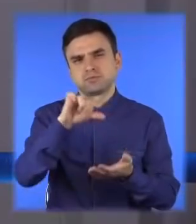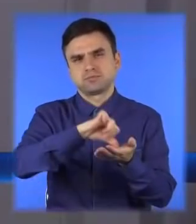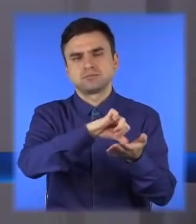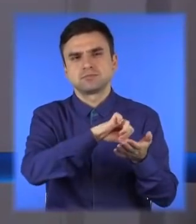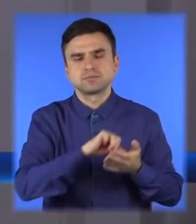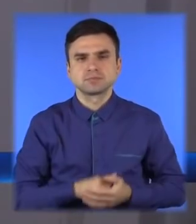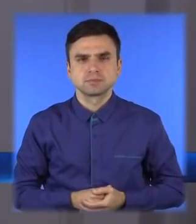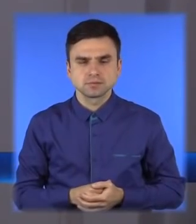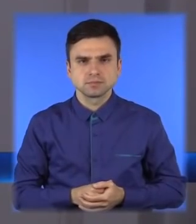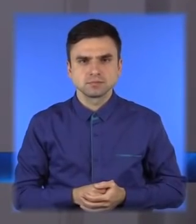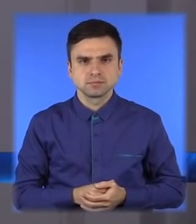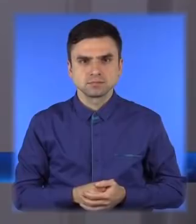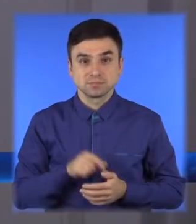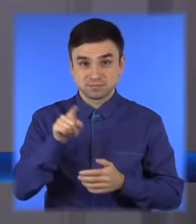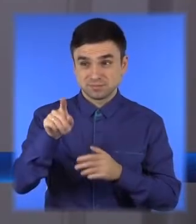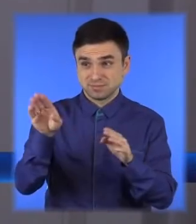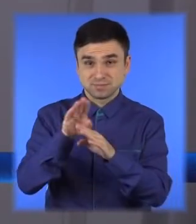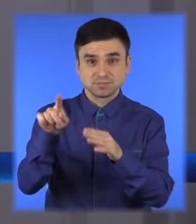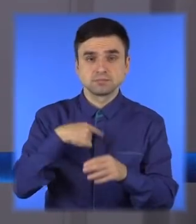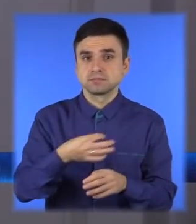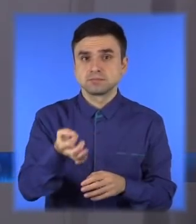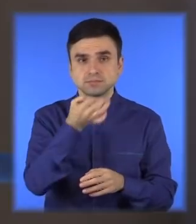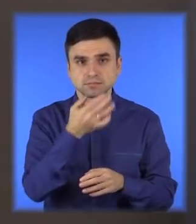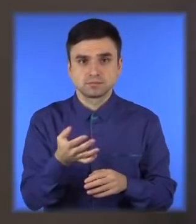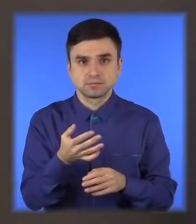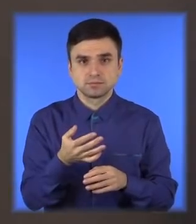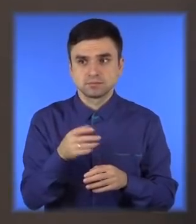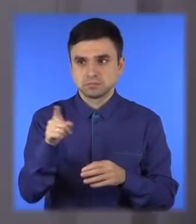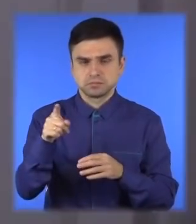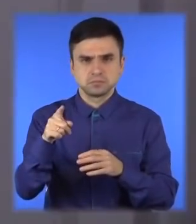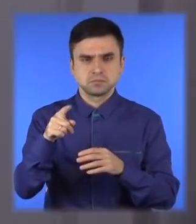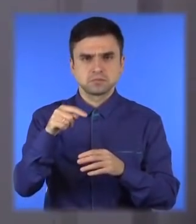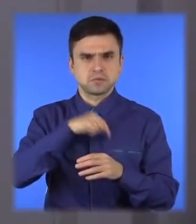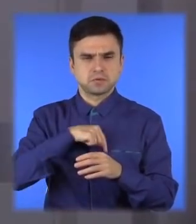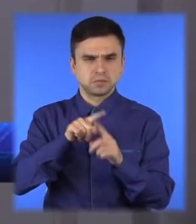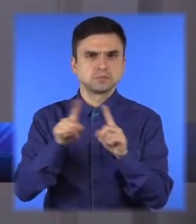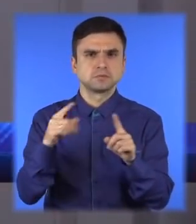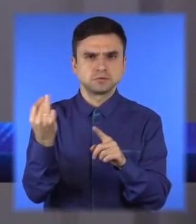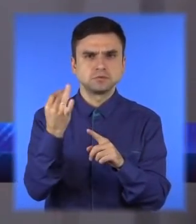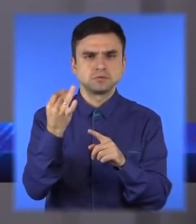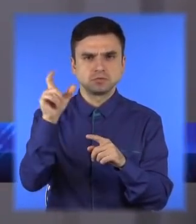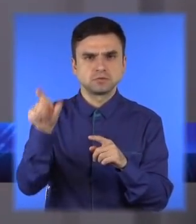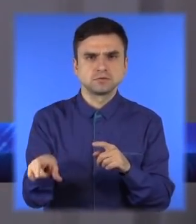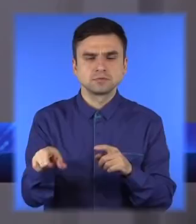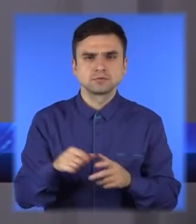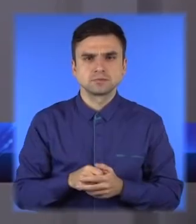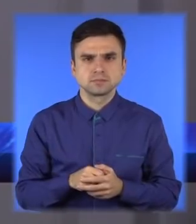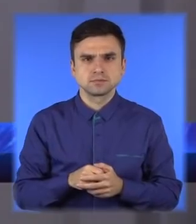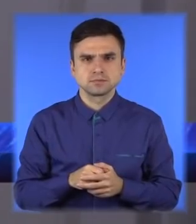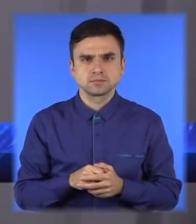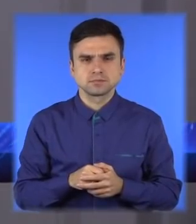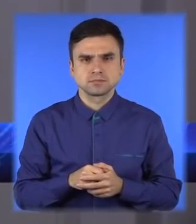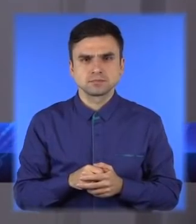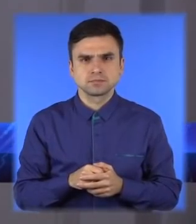гурту. Дуже подобається. І такий несамовитий артист. Запомнився «Перепітая пісня», це перший раз,